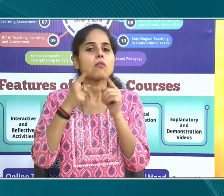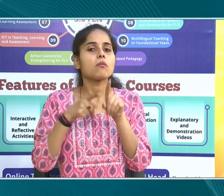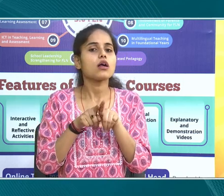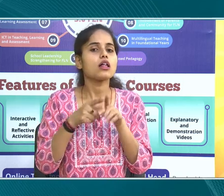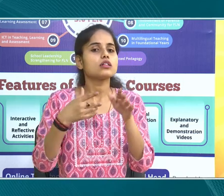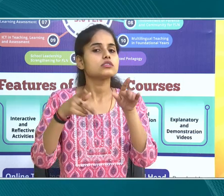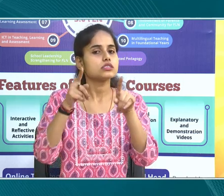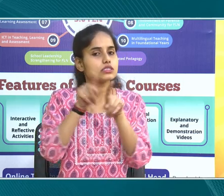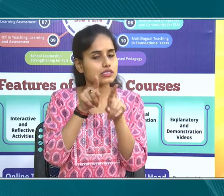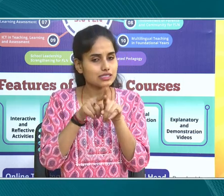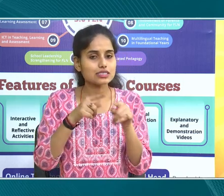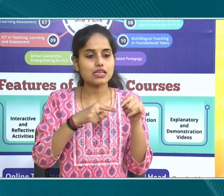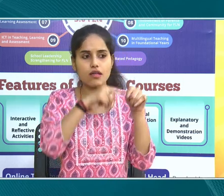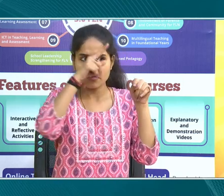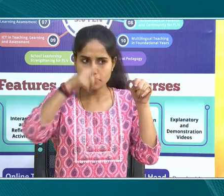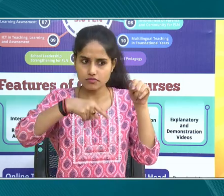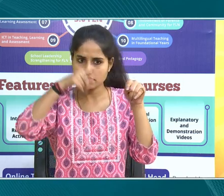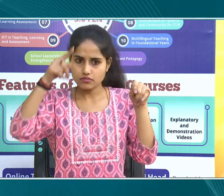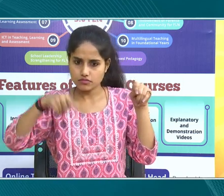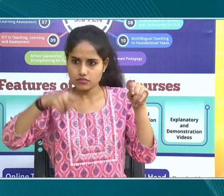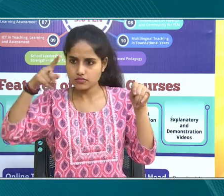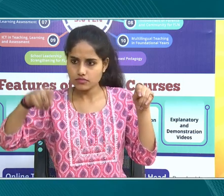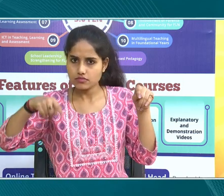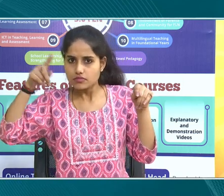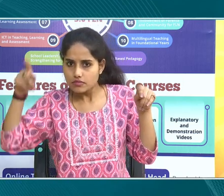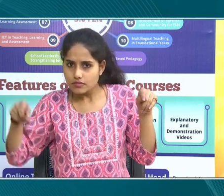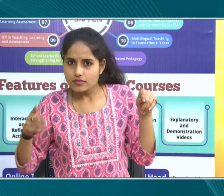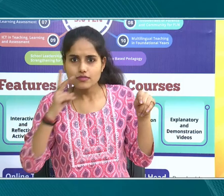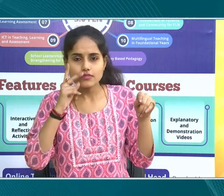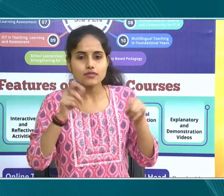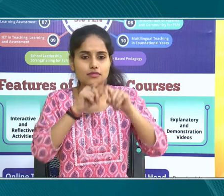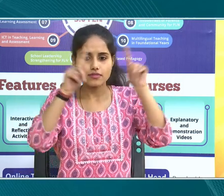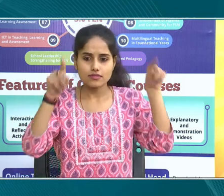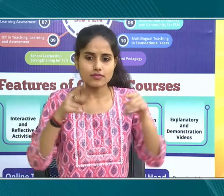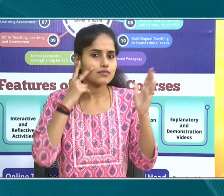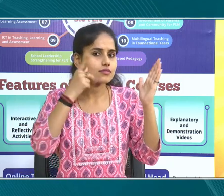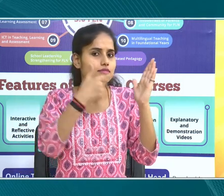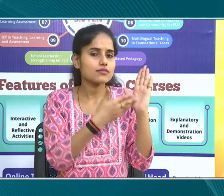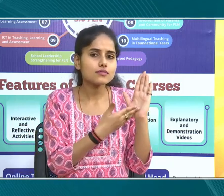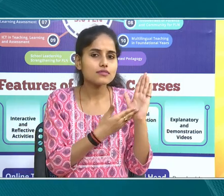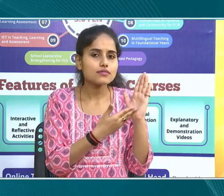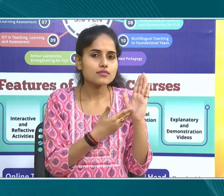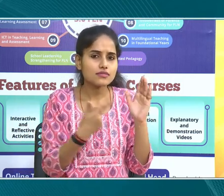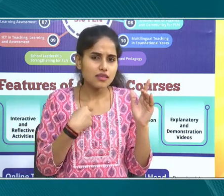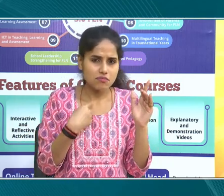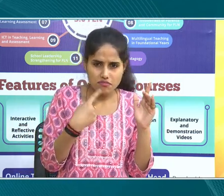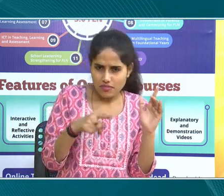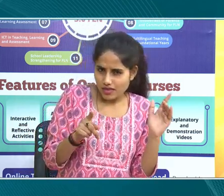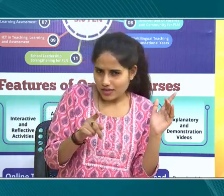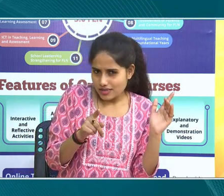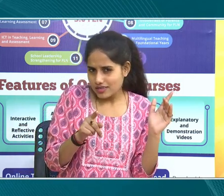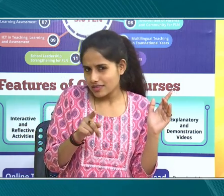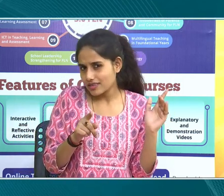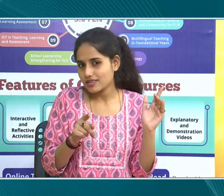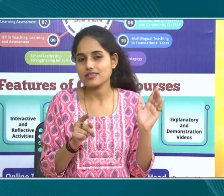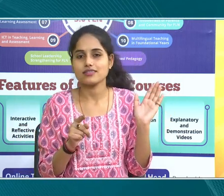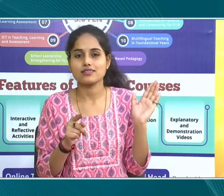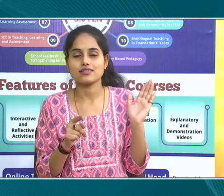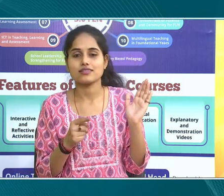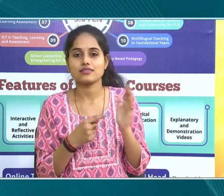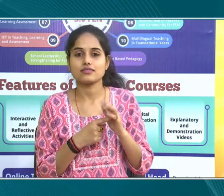से और आगे बढ़े उतने डिस्टेंस पे तो हम फॉरेक्स पहुंचे देखिए राहुल जी आपको मैं ये शीट देती हूं आप देखिए क्या मेरा वाला सही है